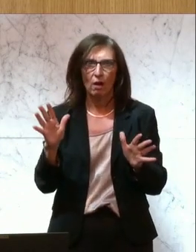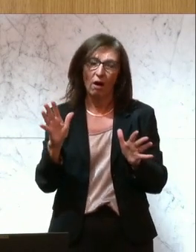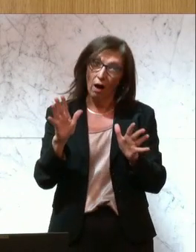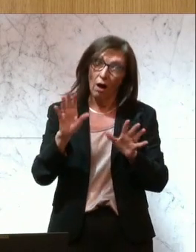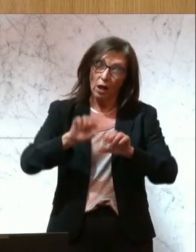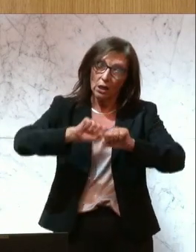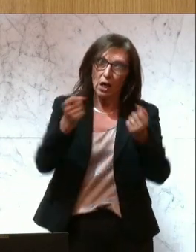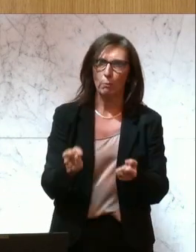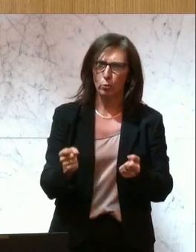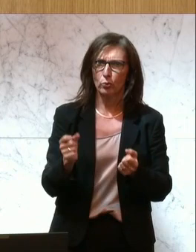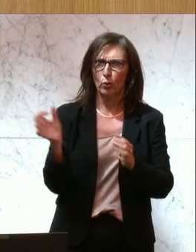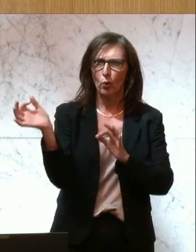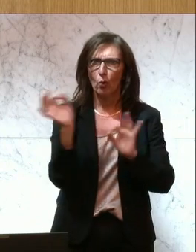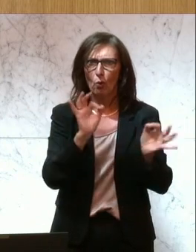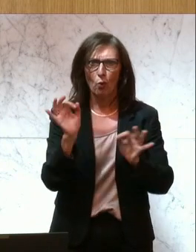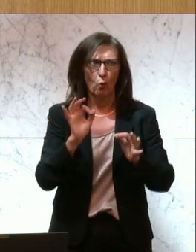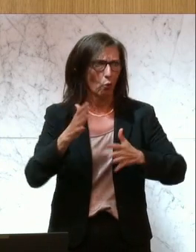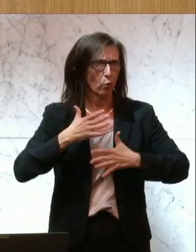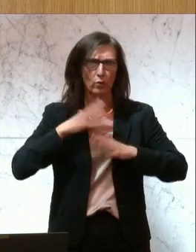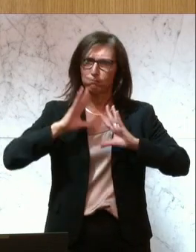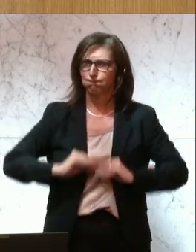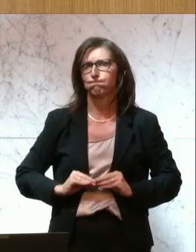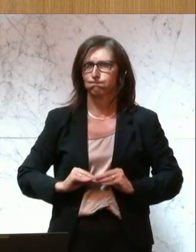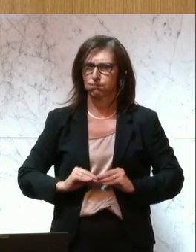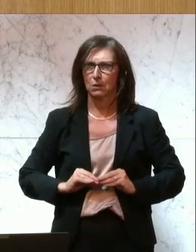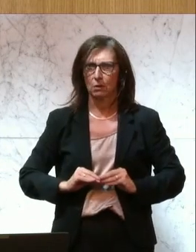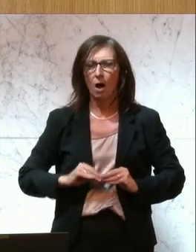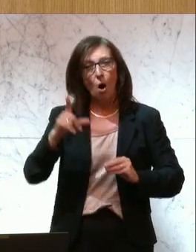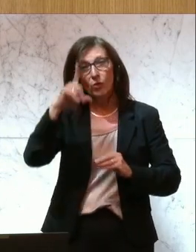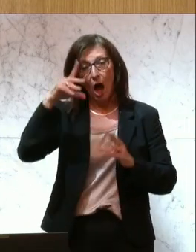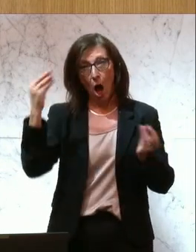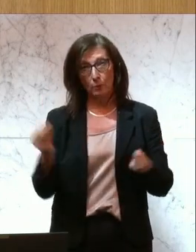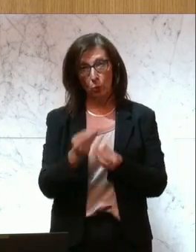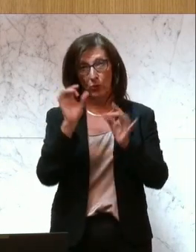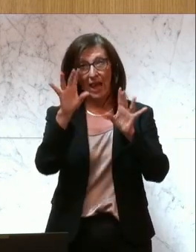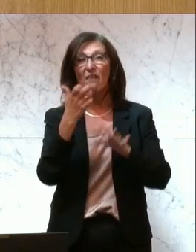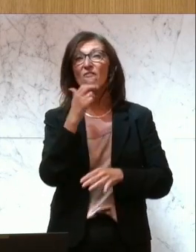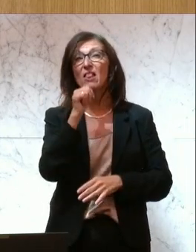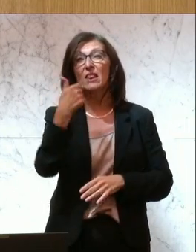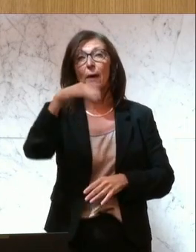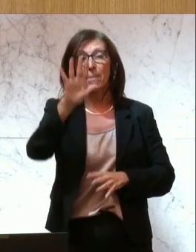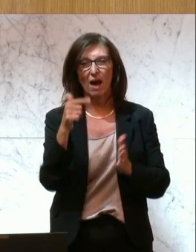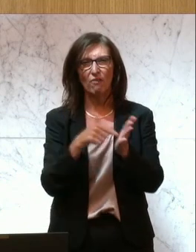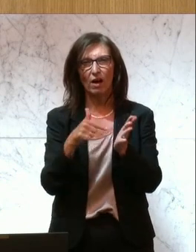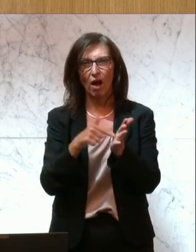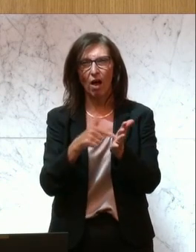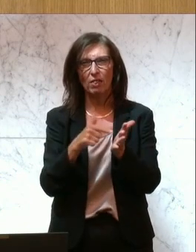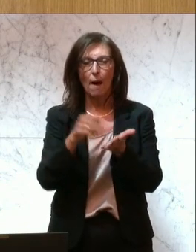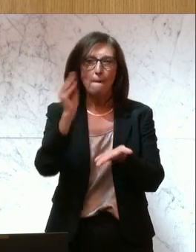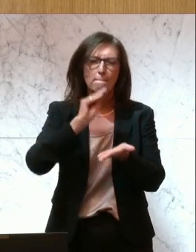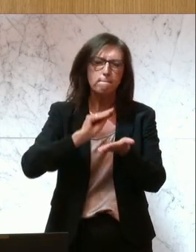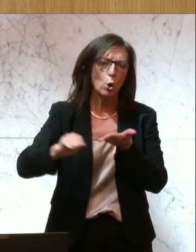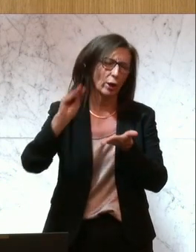was der Hauptgrund ist, warum die Lehrer sagen, eigentlich freut es mich nicht mehr? Das ist die erdrückende